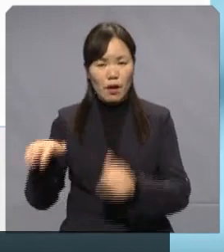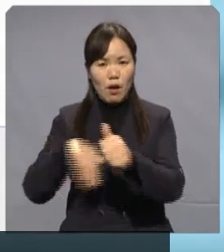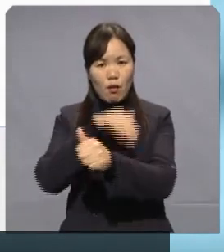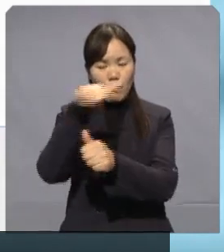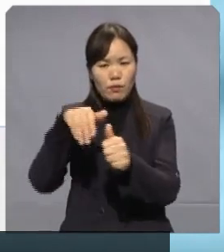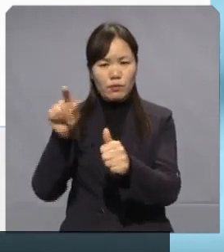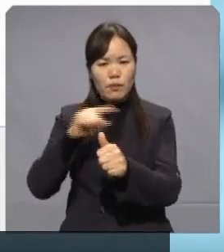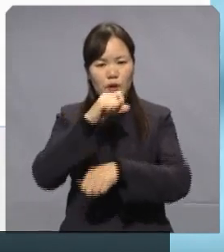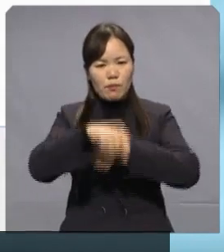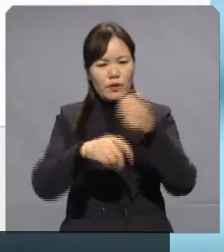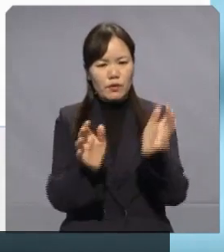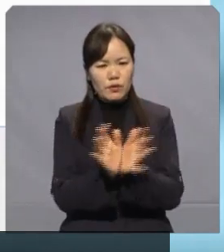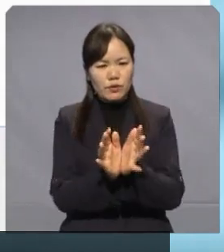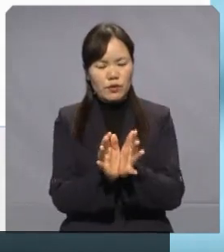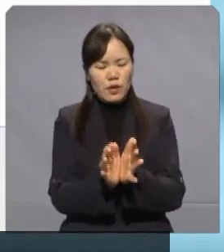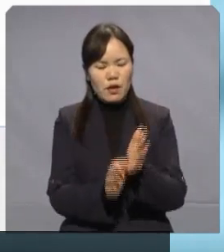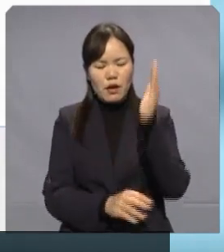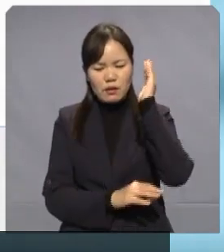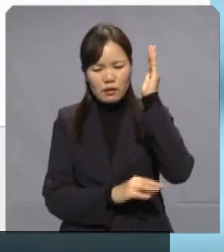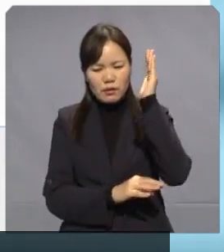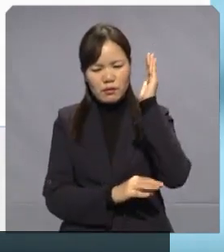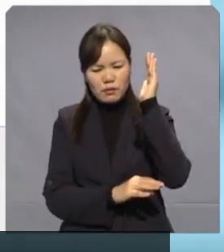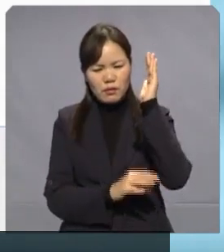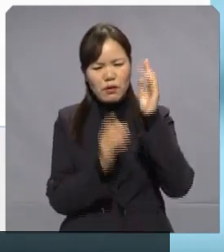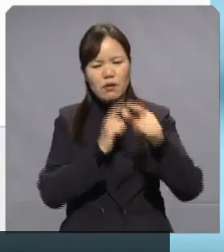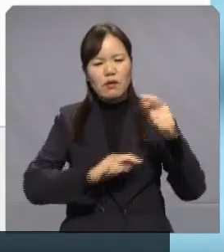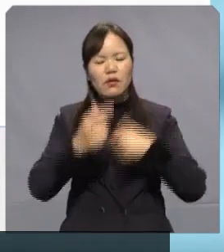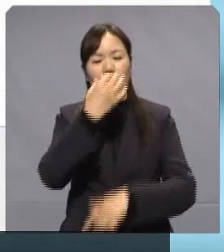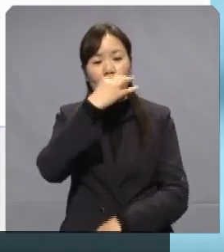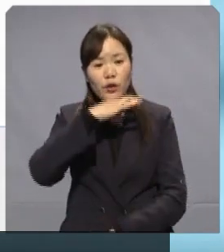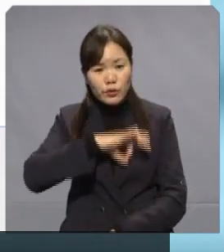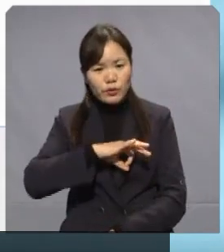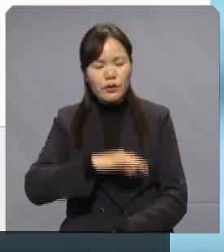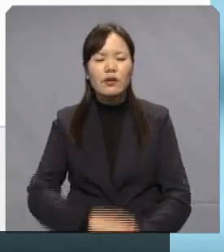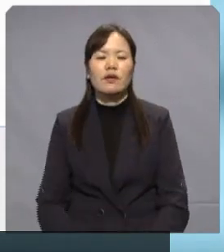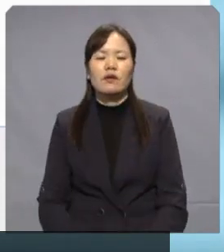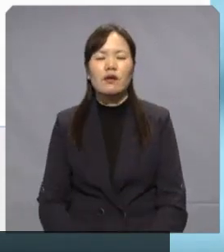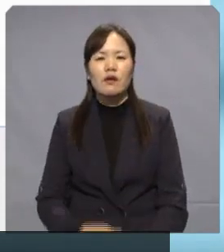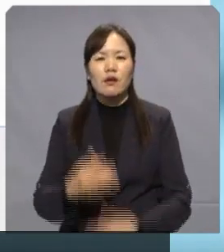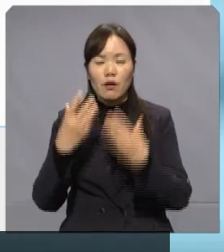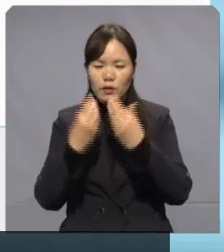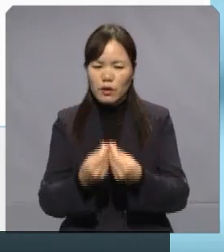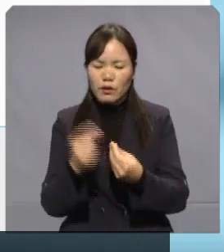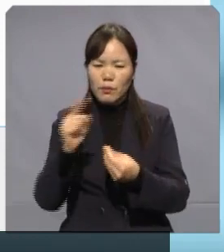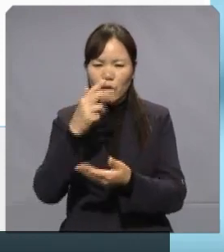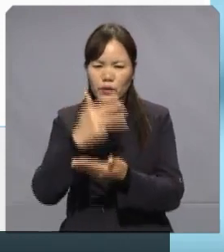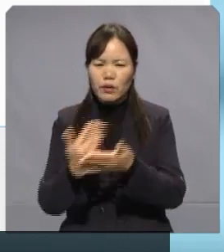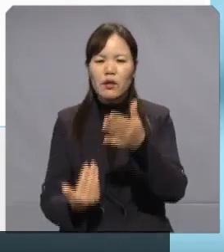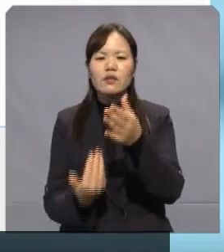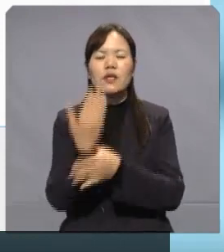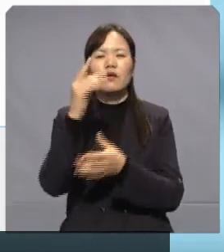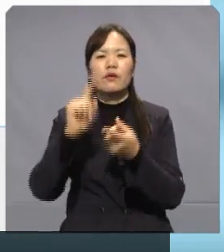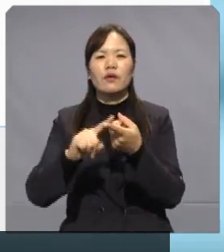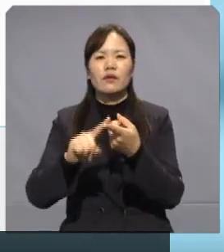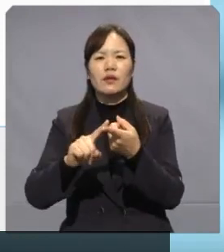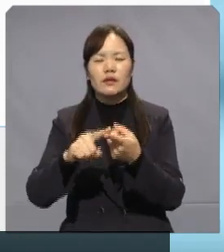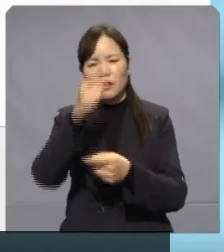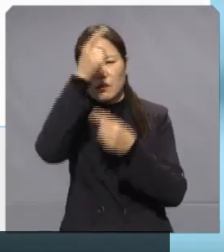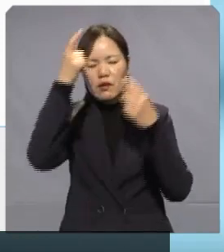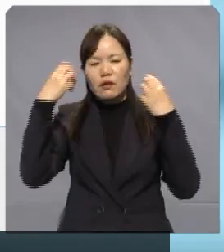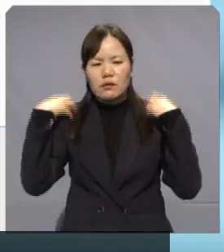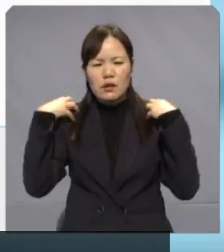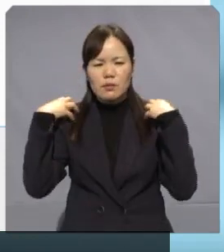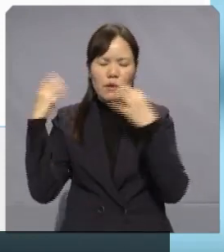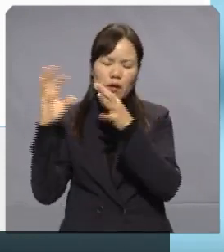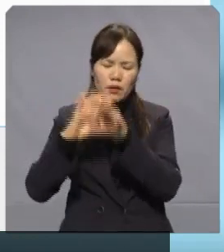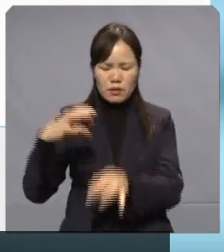여론이 민주당이 주장하는 쪽에 더 유리하게 형성되어 있다. 예를 들면 이태원 참사에 대해서 정부가 무한